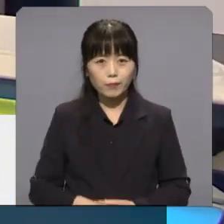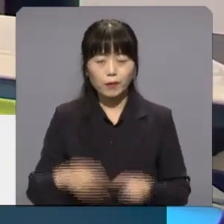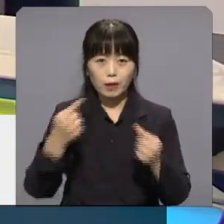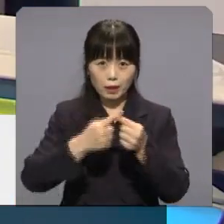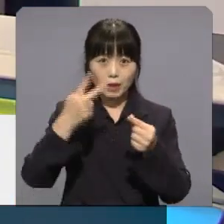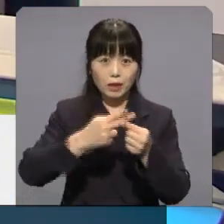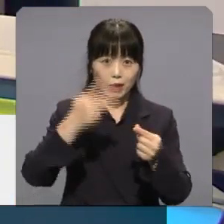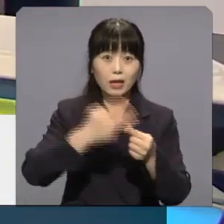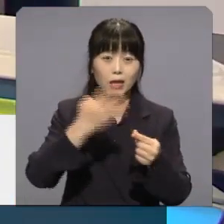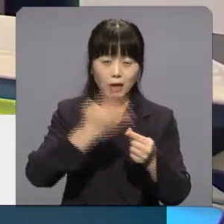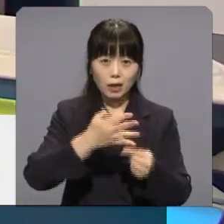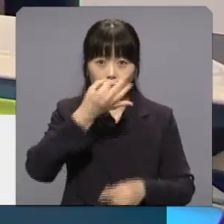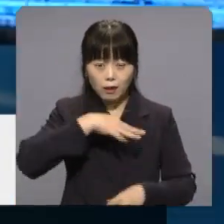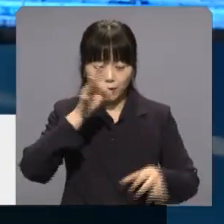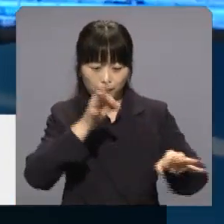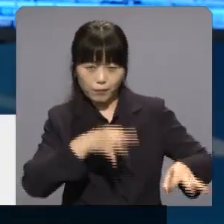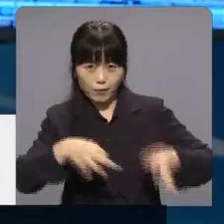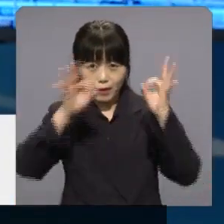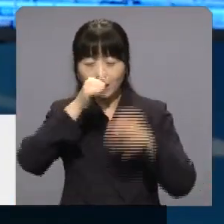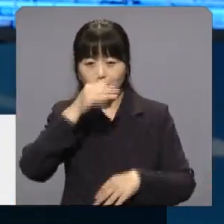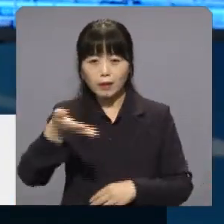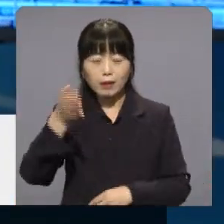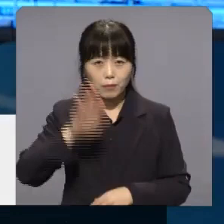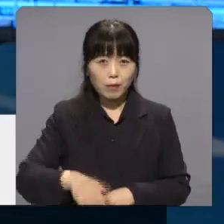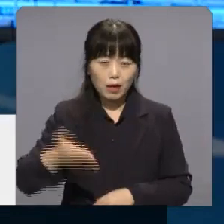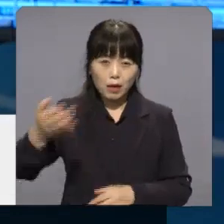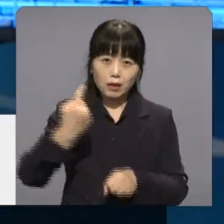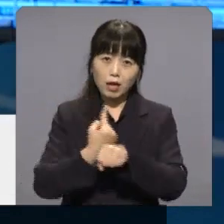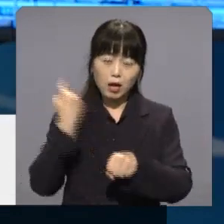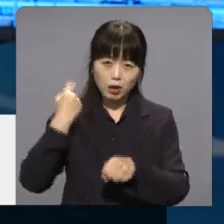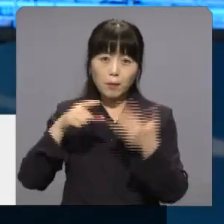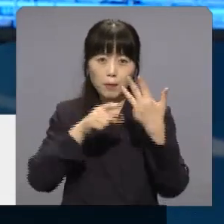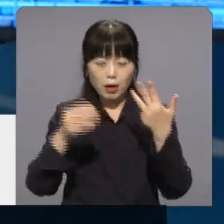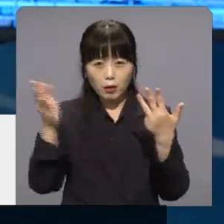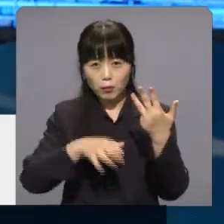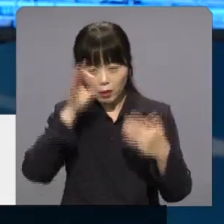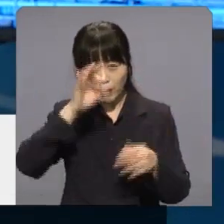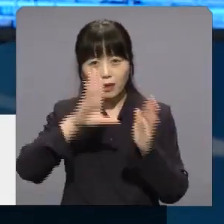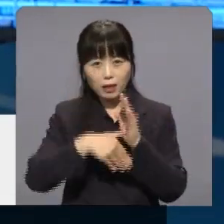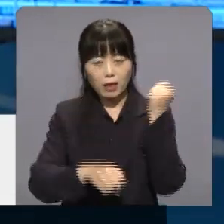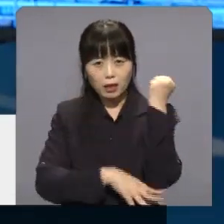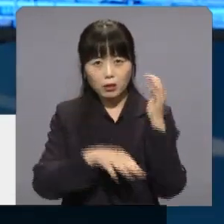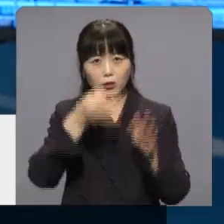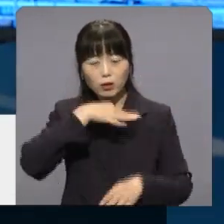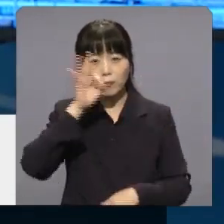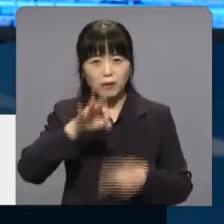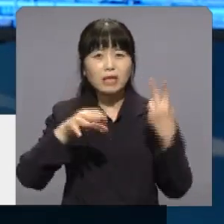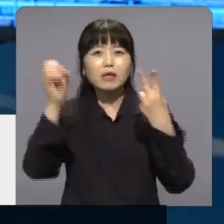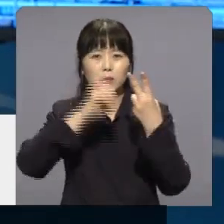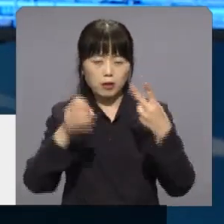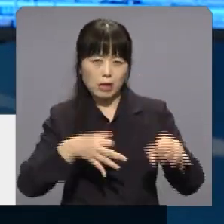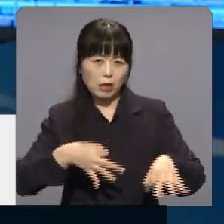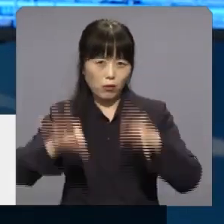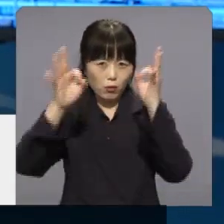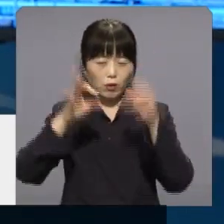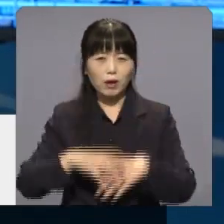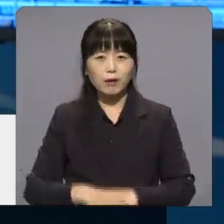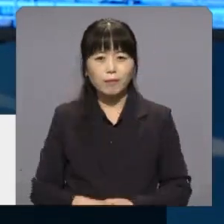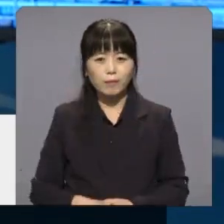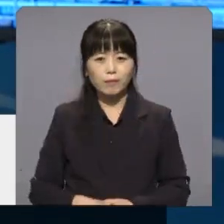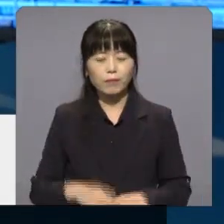연속적 의 인상을 했지만 지난해 부터 8월부터 보면요 기준금리가 2% 가 올린 거예요 그러면